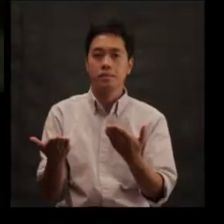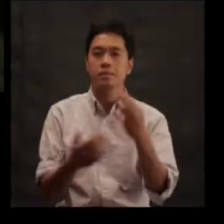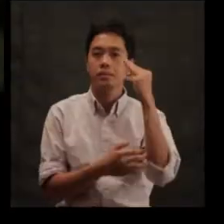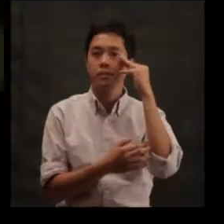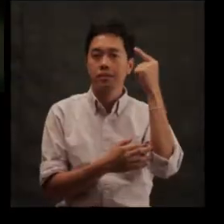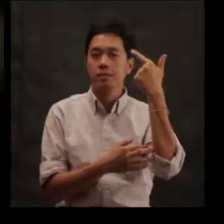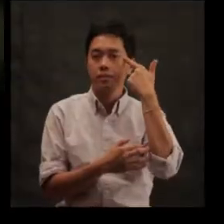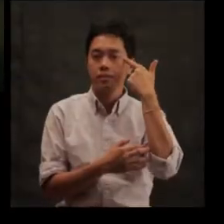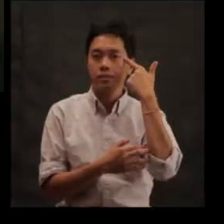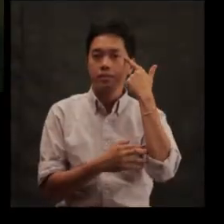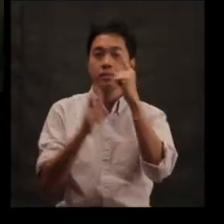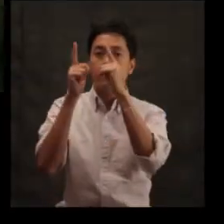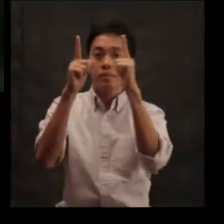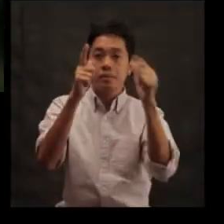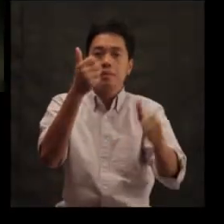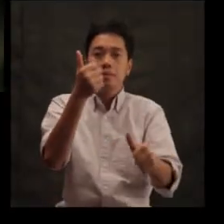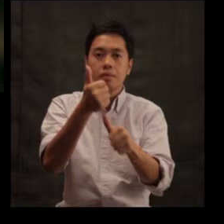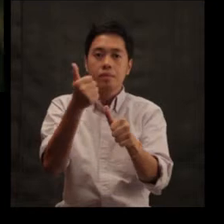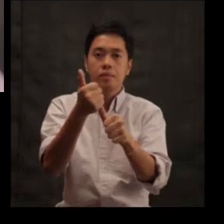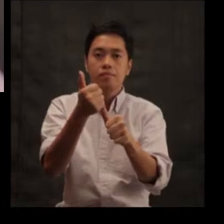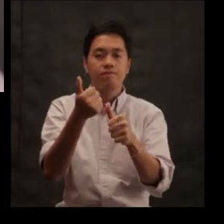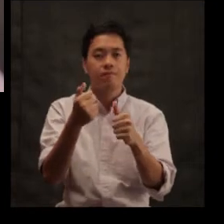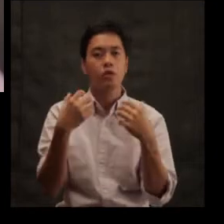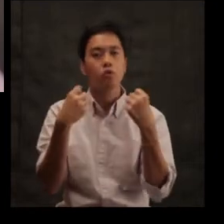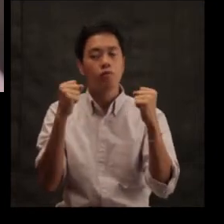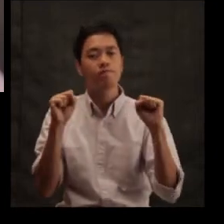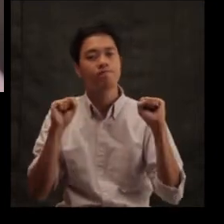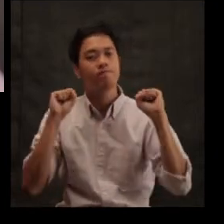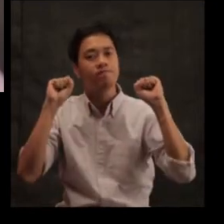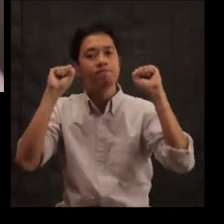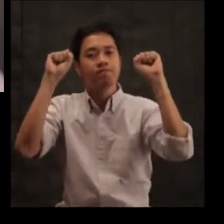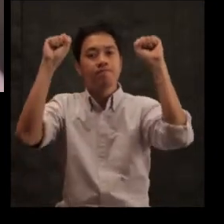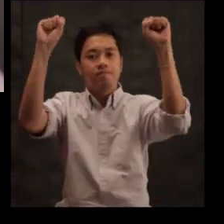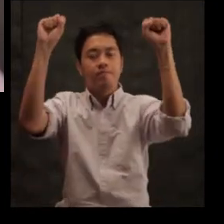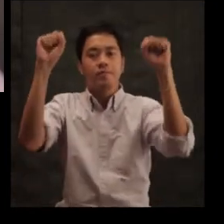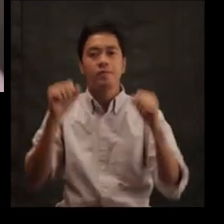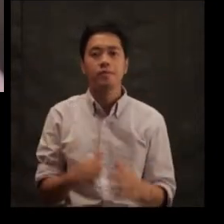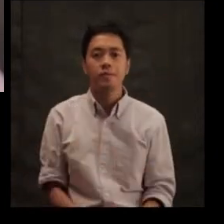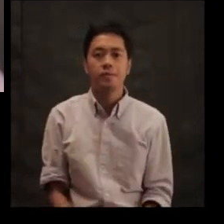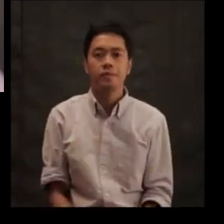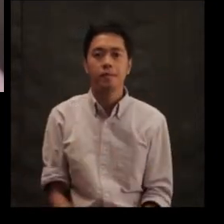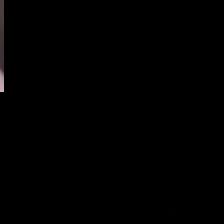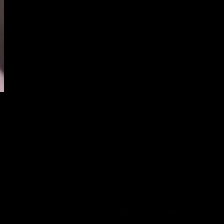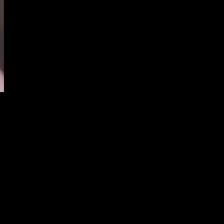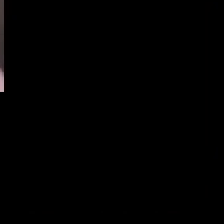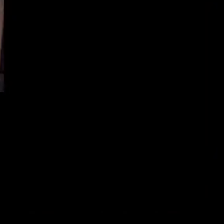Ito naman si Magiting Gonzales, isang library assistant at isa ring powerlifter na nakapanalo na ng maraming